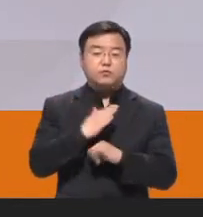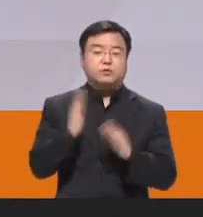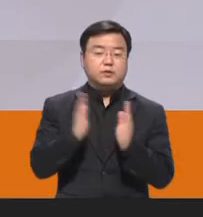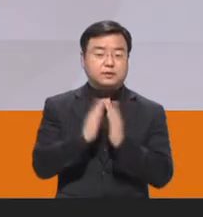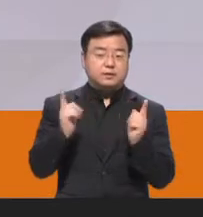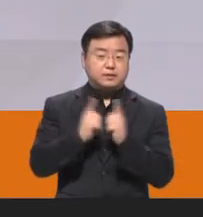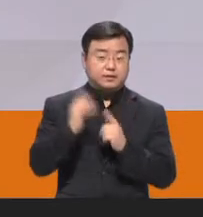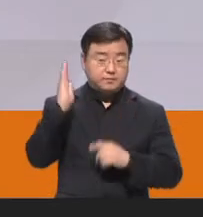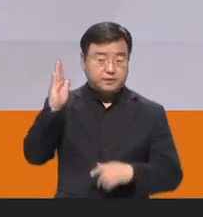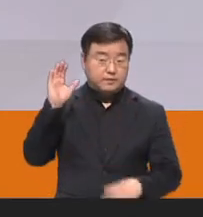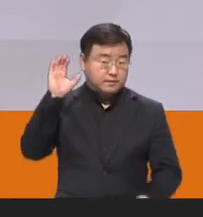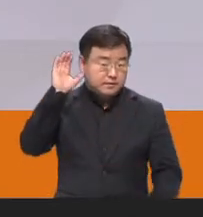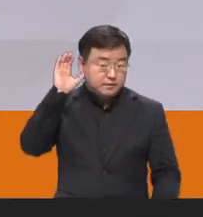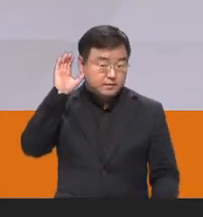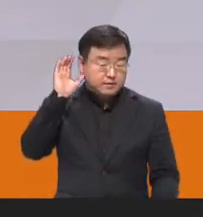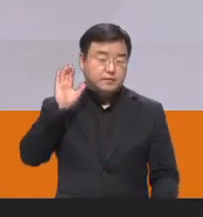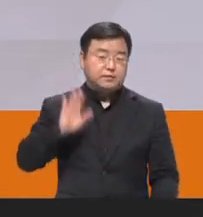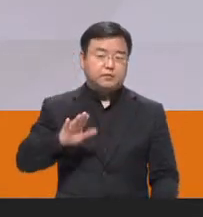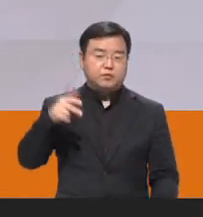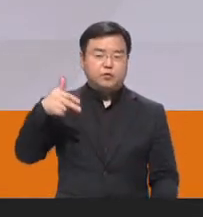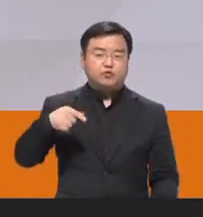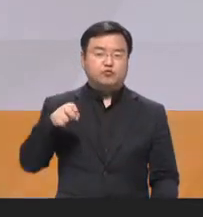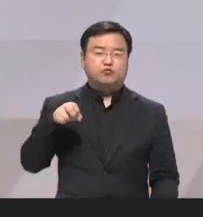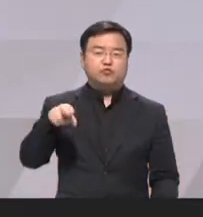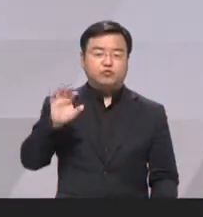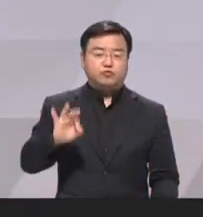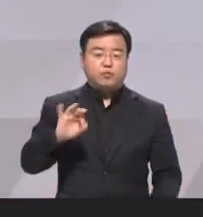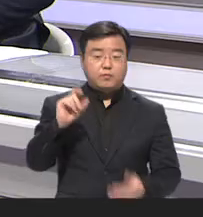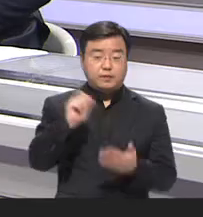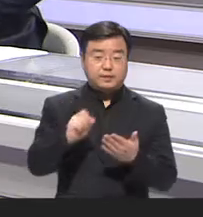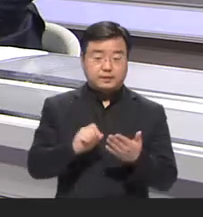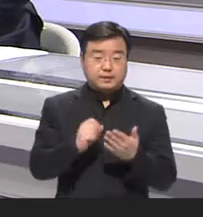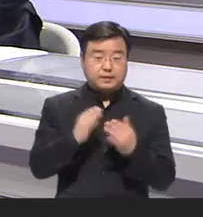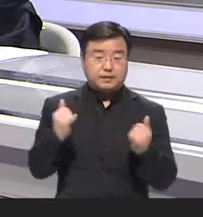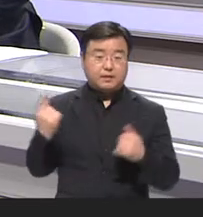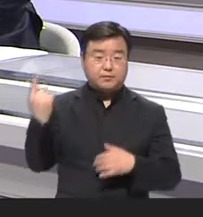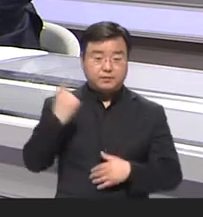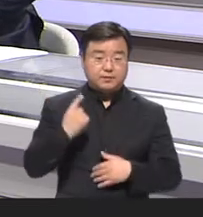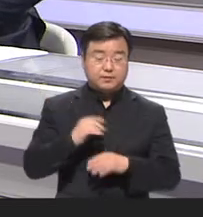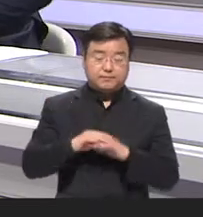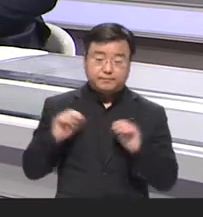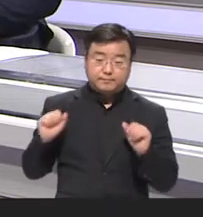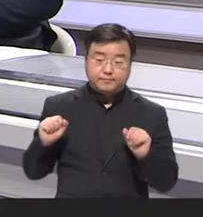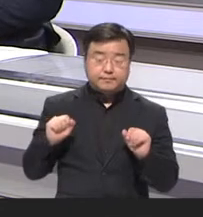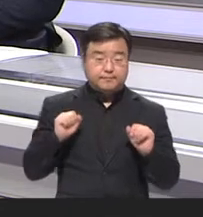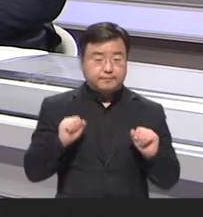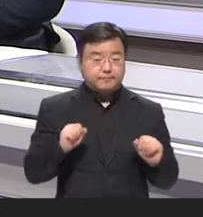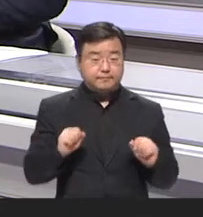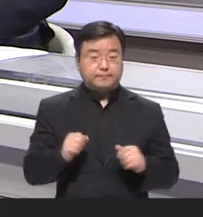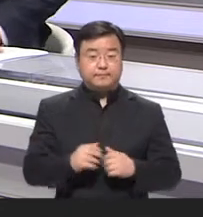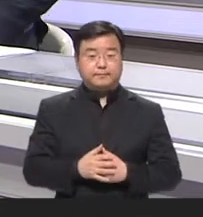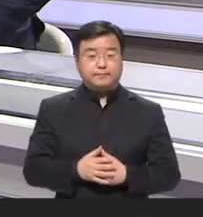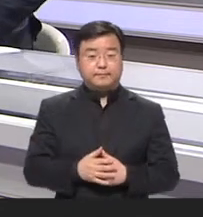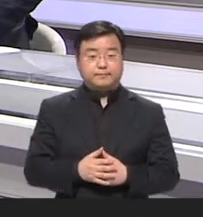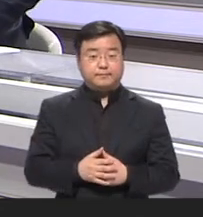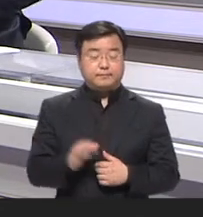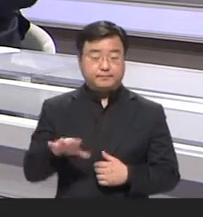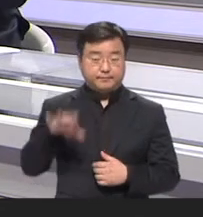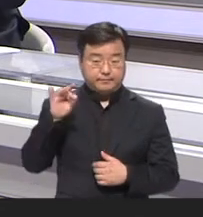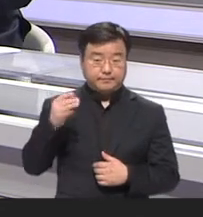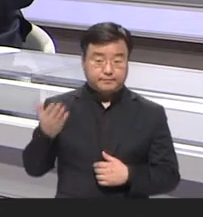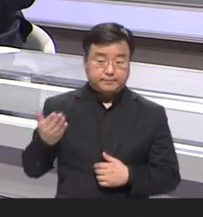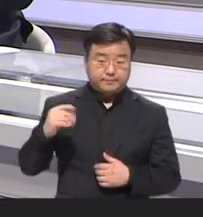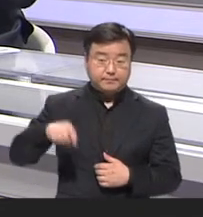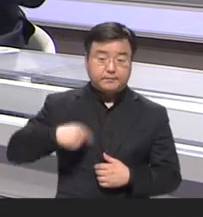들어보도록 하겠습니다 스튜디오의 주 명작가 나와 있습니다 어서 오시죠 안녕하세요 안녕하십니까 자 먼저 착한 님